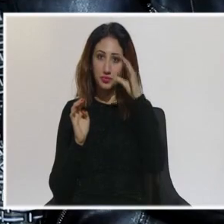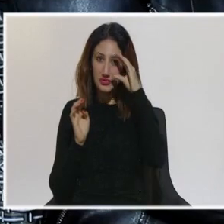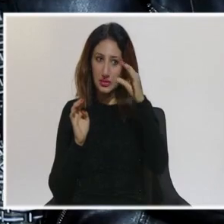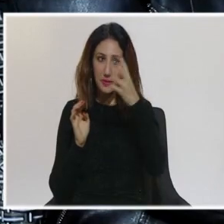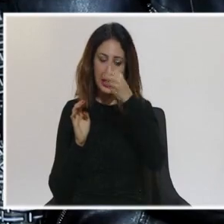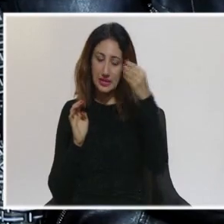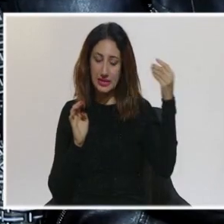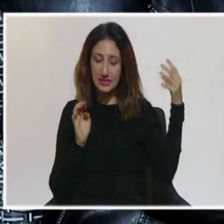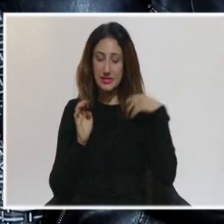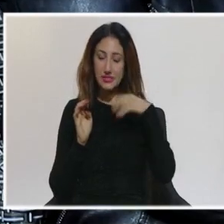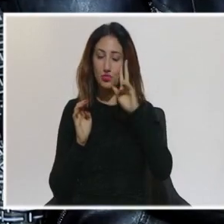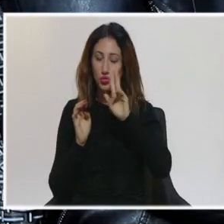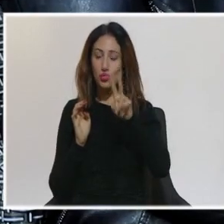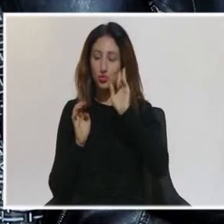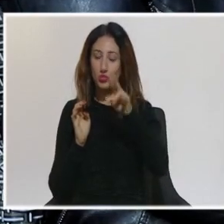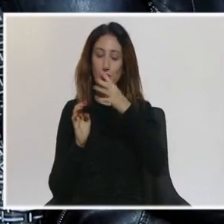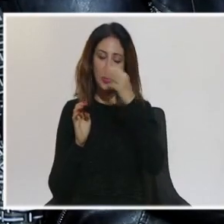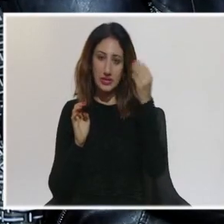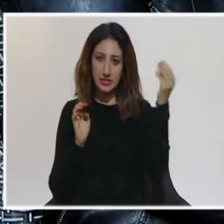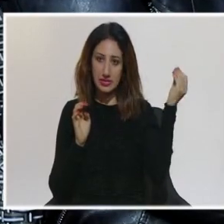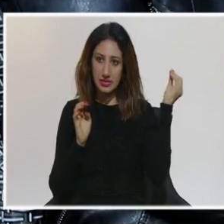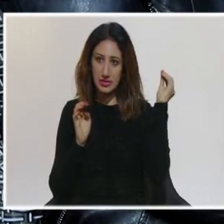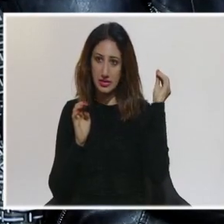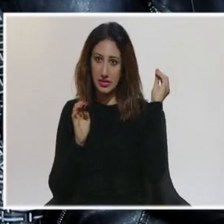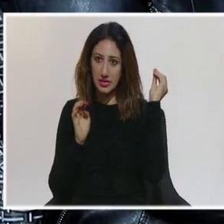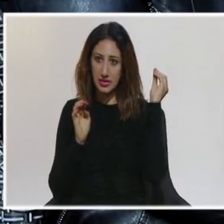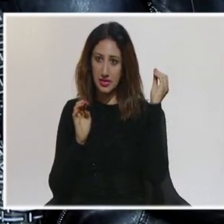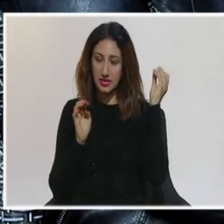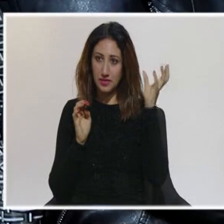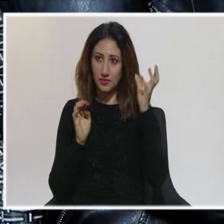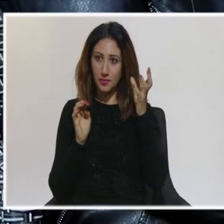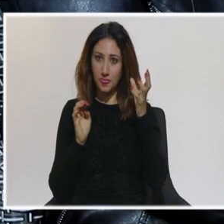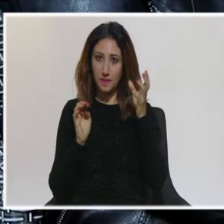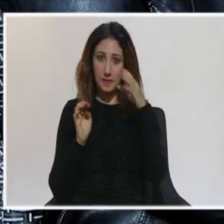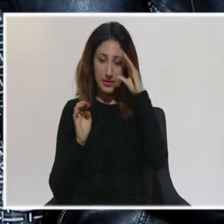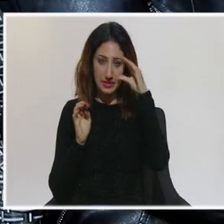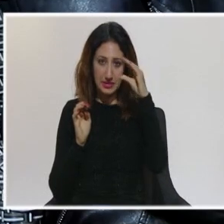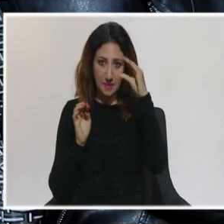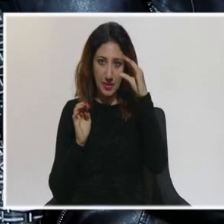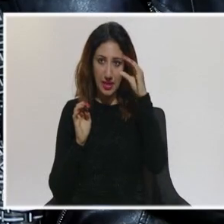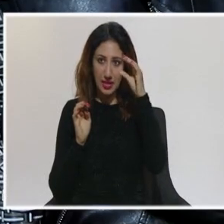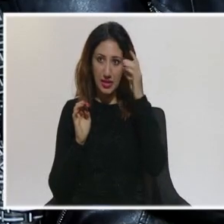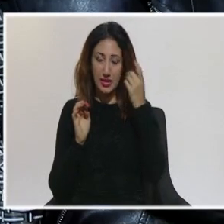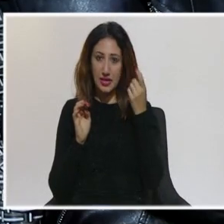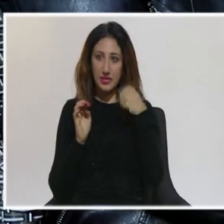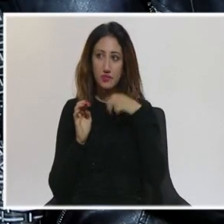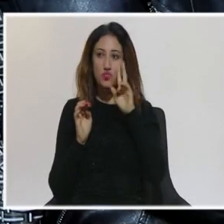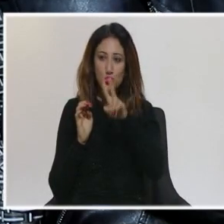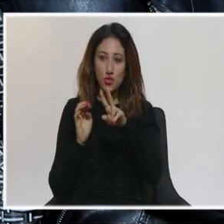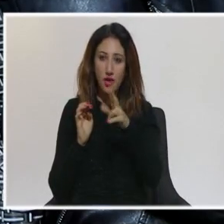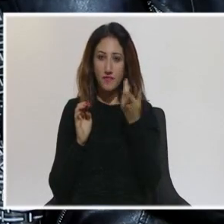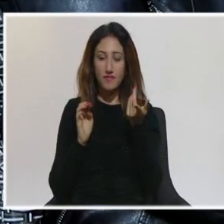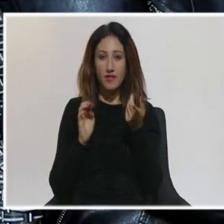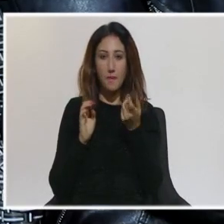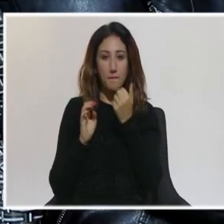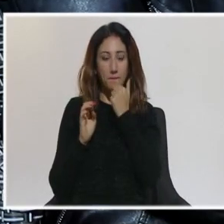في مراحل كثيره جدا. هو للاسف الزمالك فيه عيب، ما تفهمش عيب وراثي